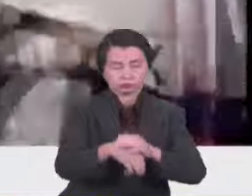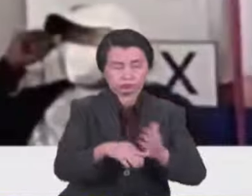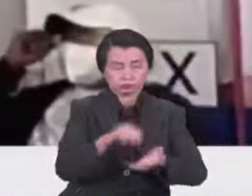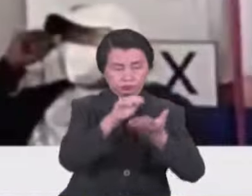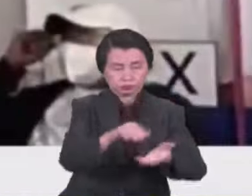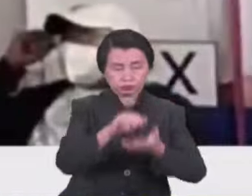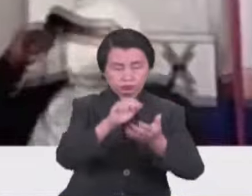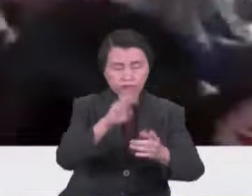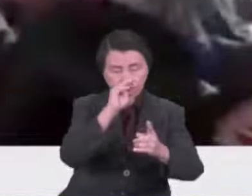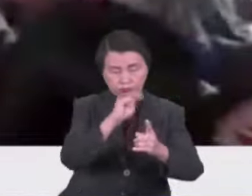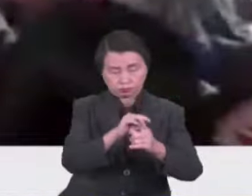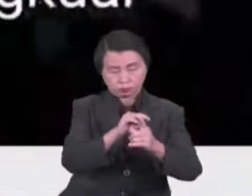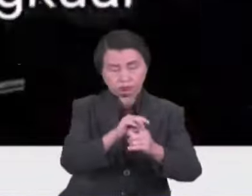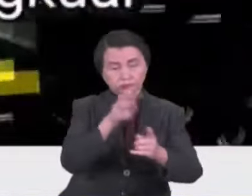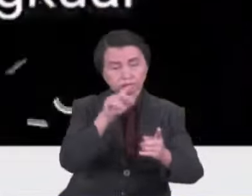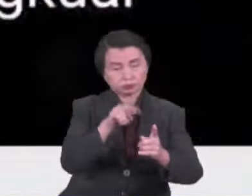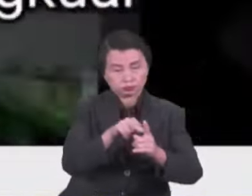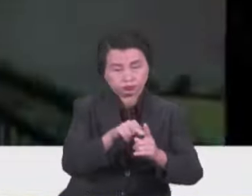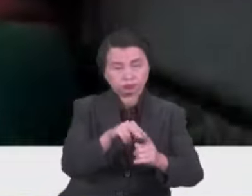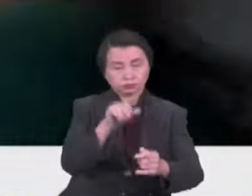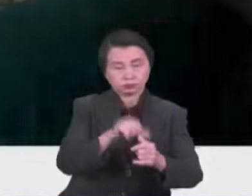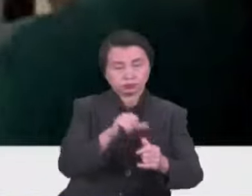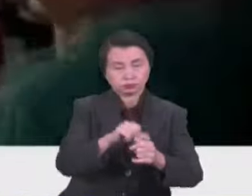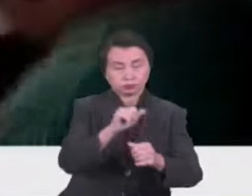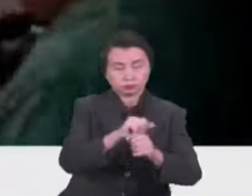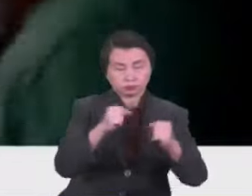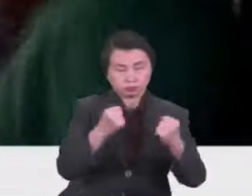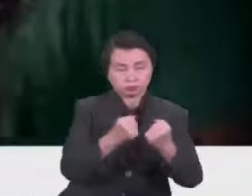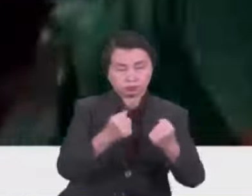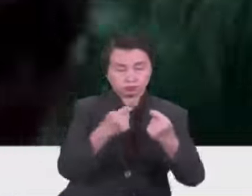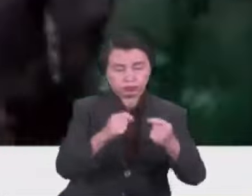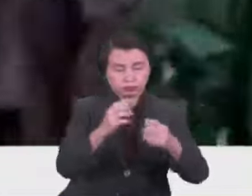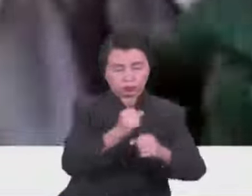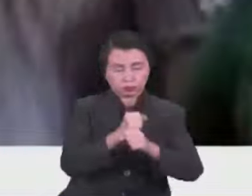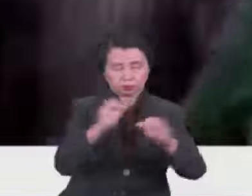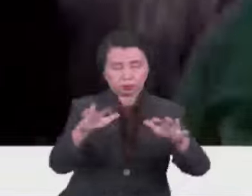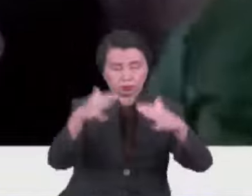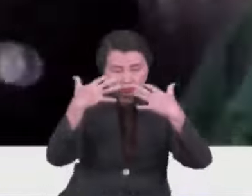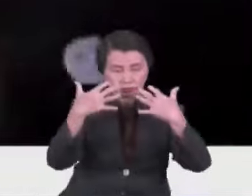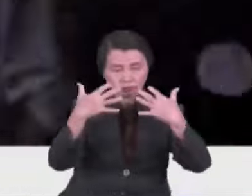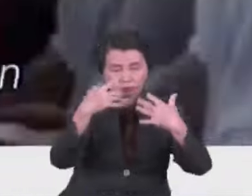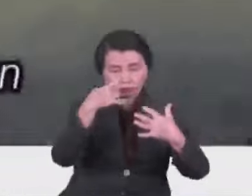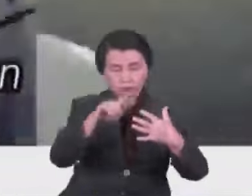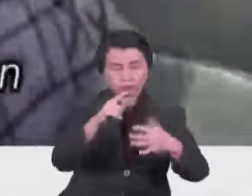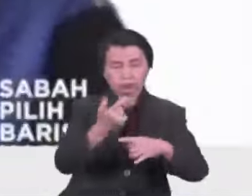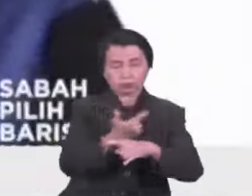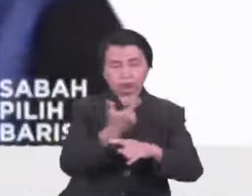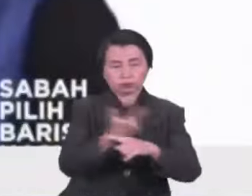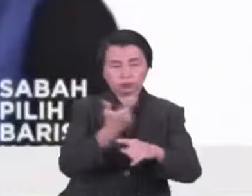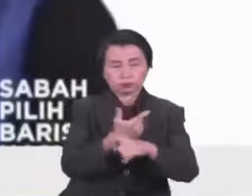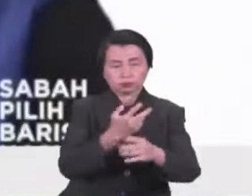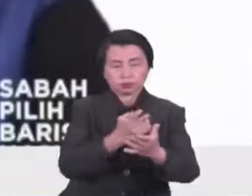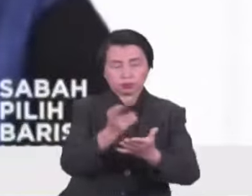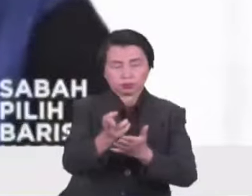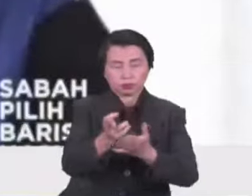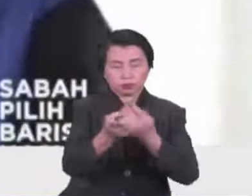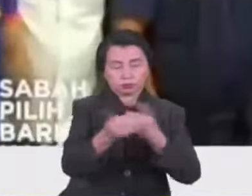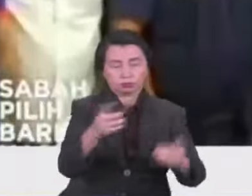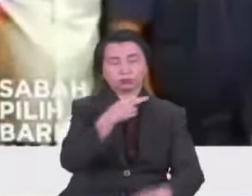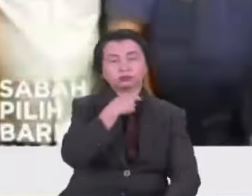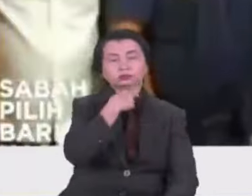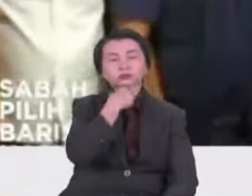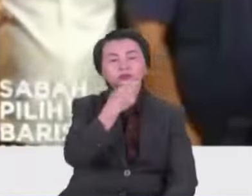menyampaikan misi dan visi. Setiap calon dilihat cuba mendapatkan perhatian umum, mempraktiskan hak demokrasi